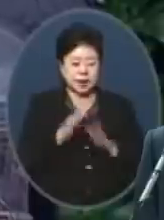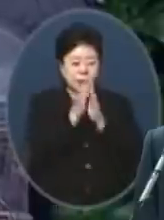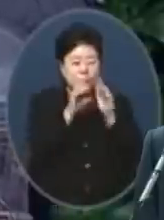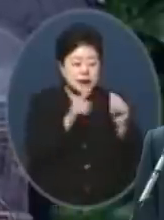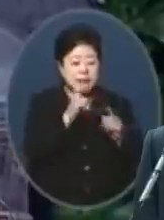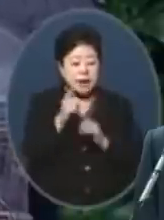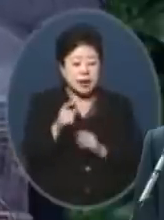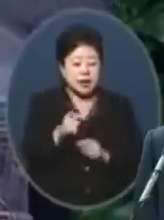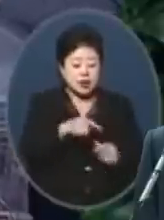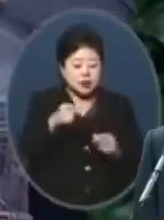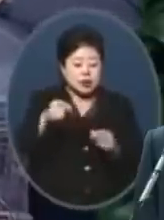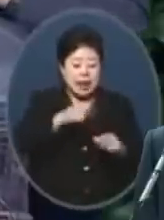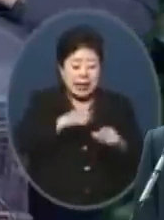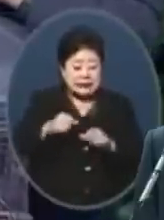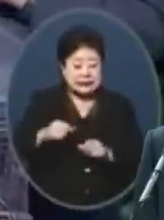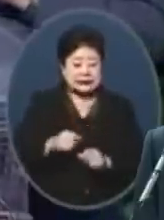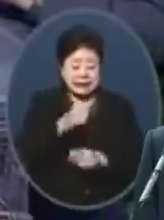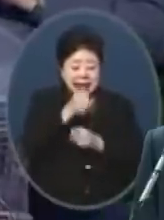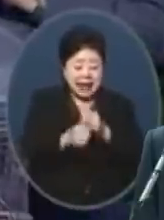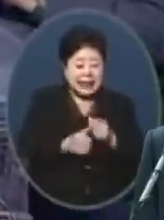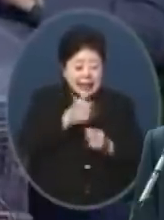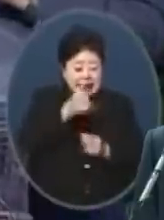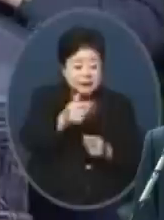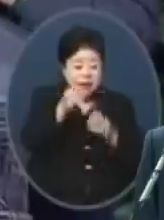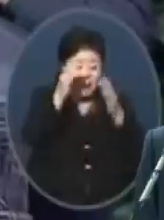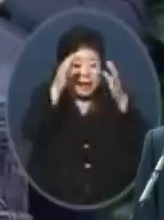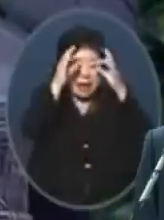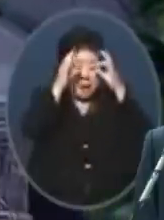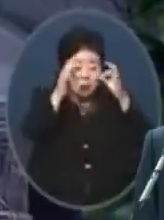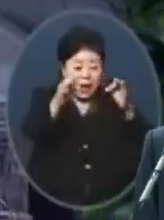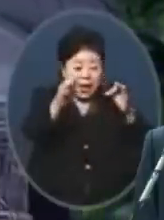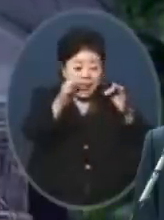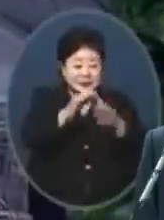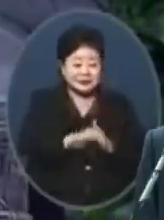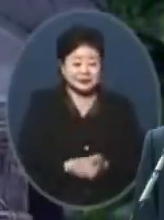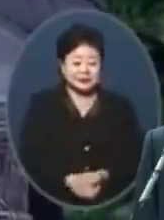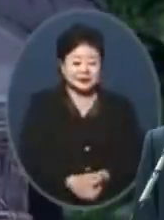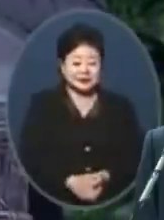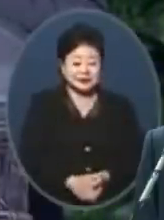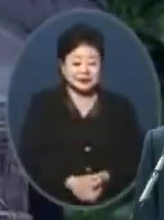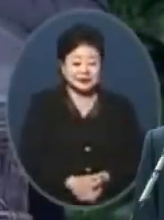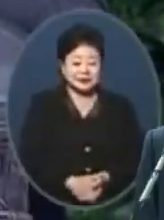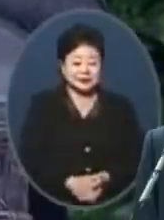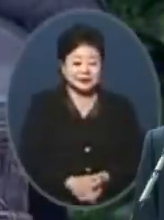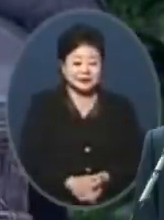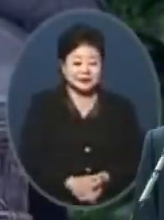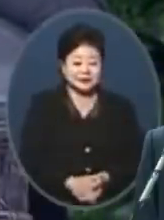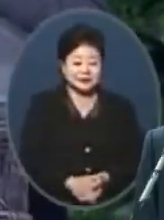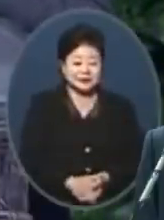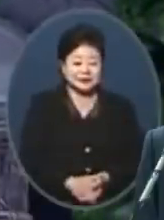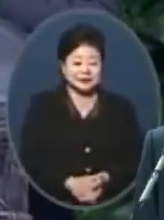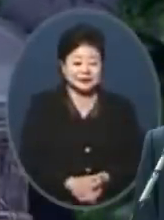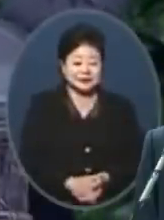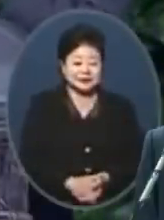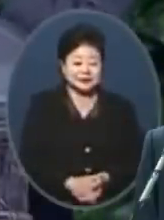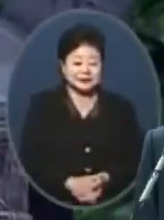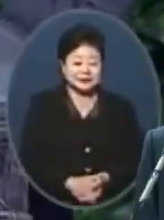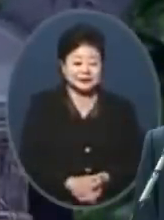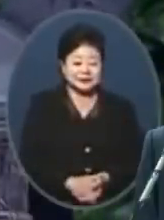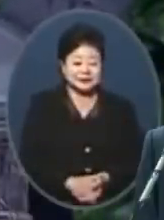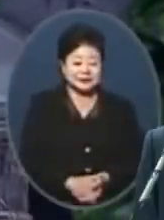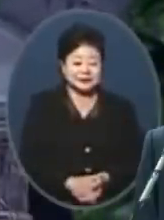모세는 말하기를 구원을 행하시는 하나님을 바라보라. He says to look and see the salvation of the